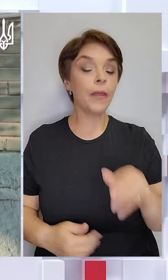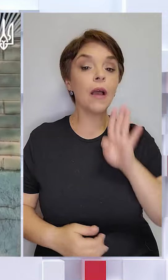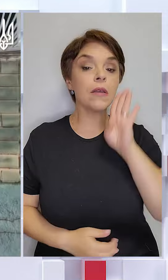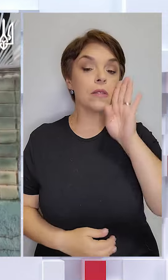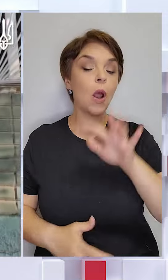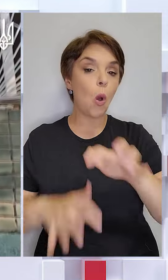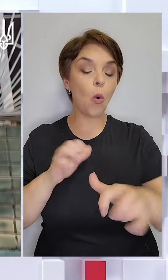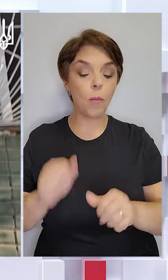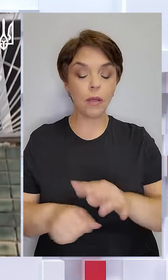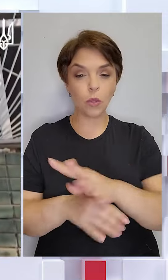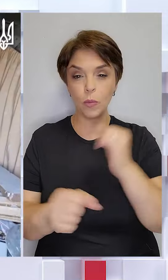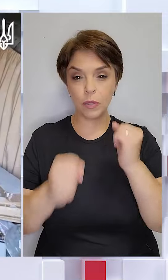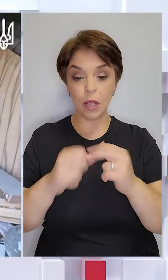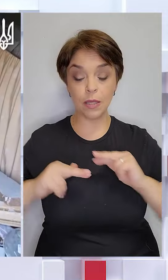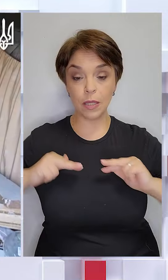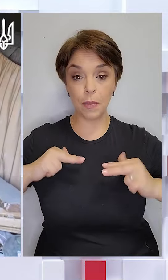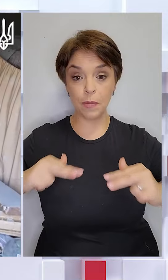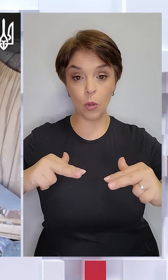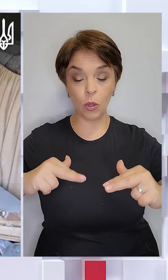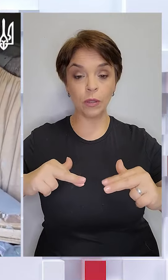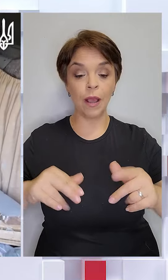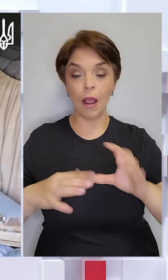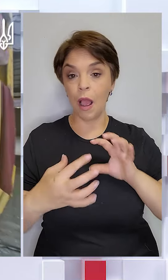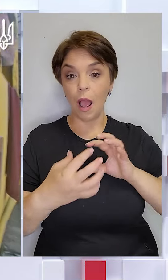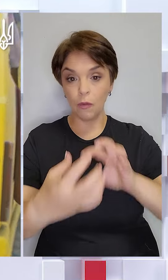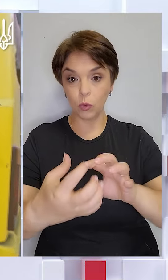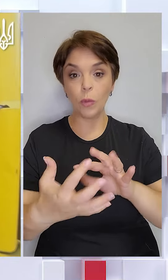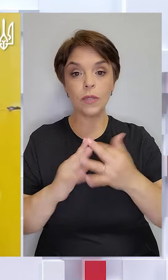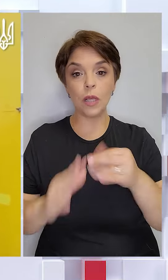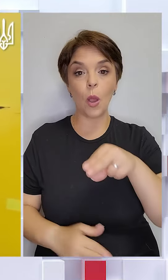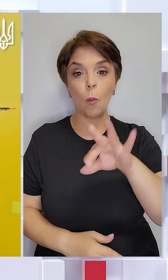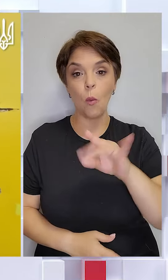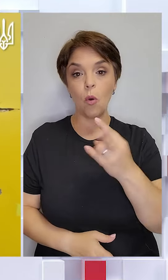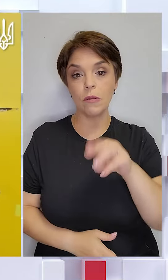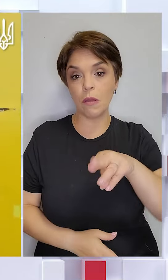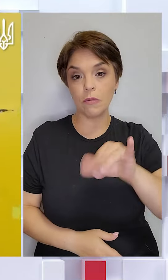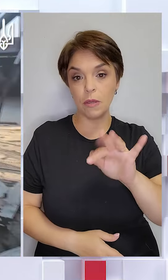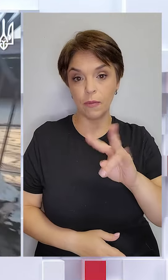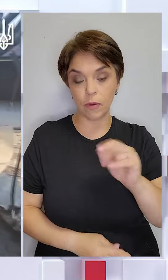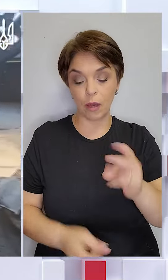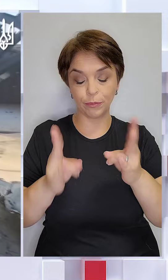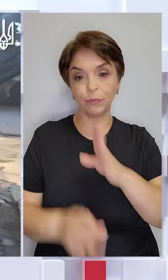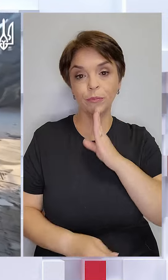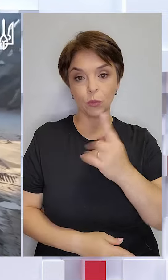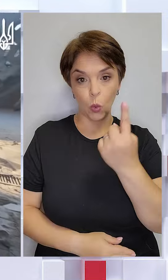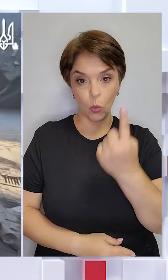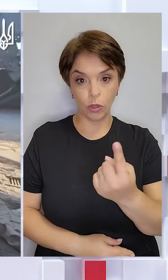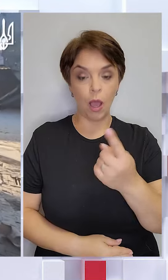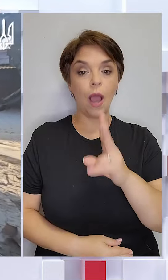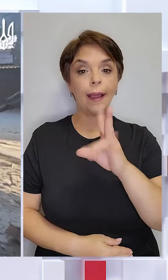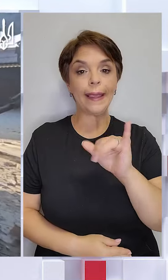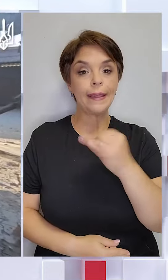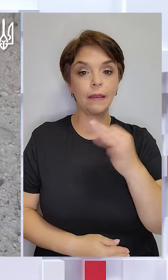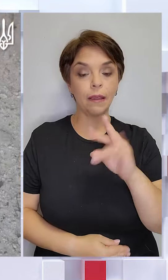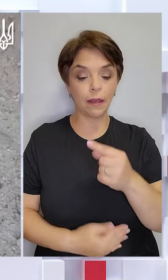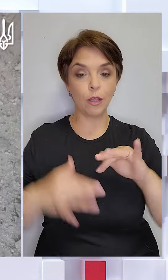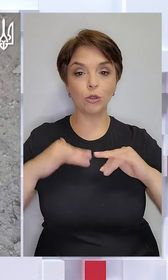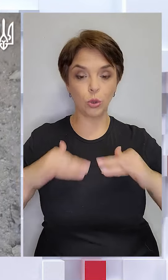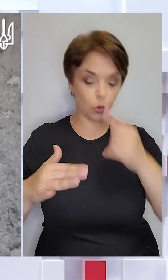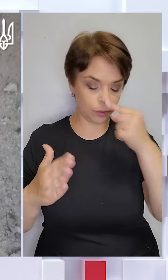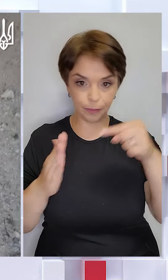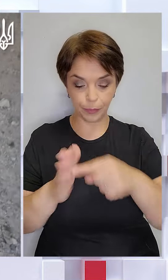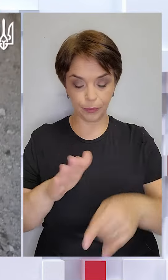зранку окупанти обстріляли з безпілотника рейсовий автобус в селі Понятівка. Постраждала жінка. У Кіндії з дрона поцілили в